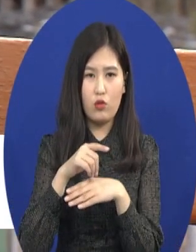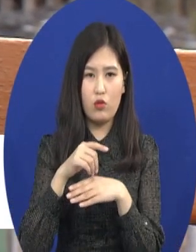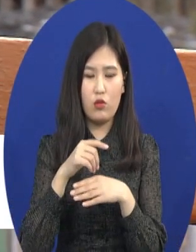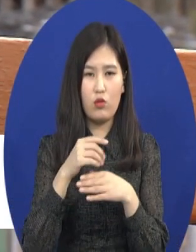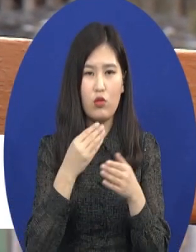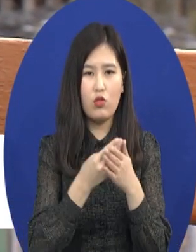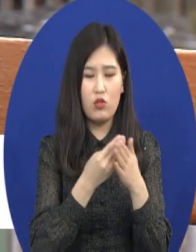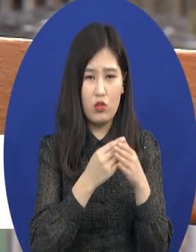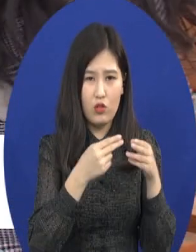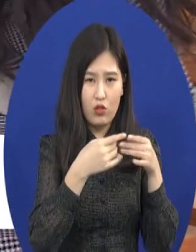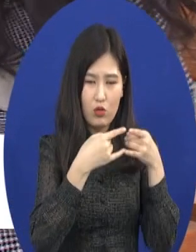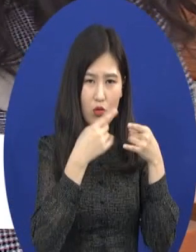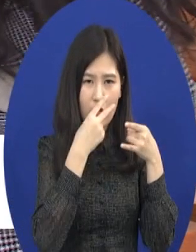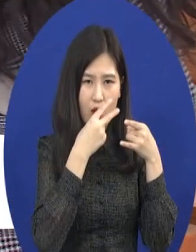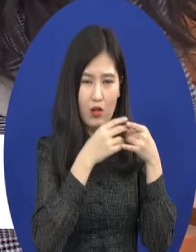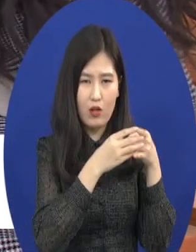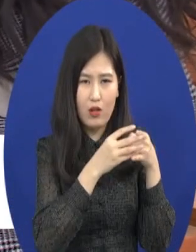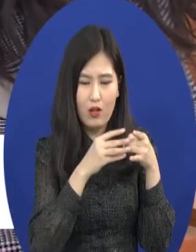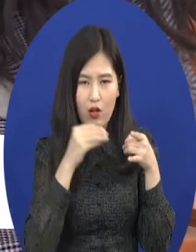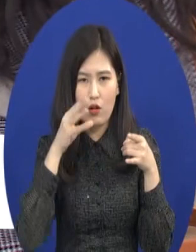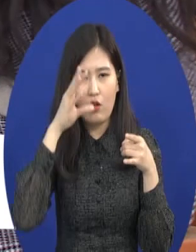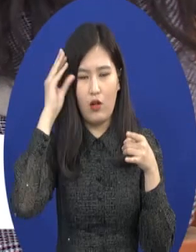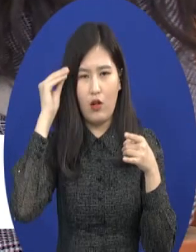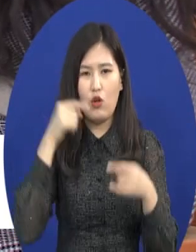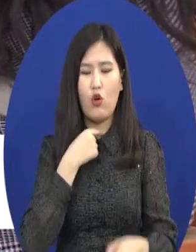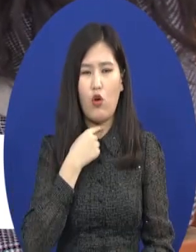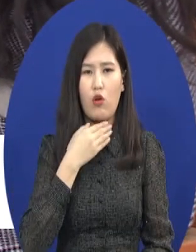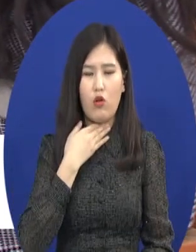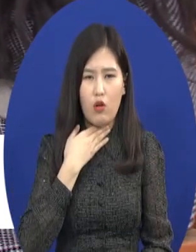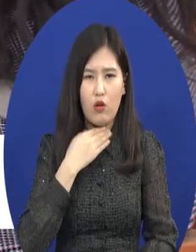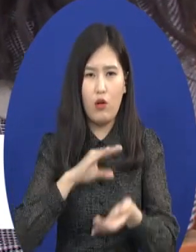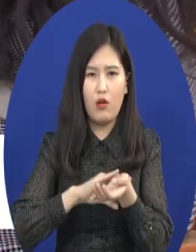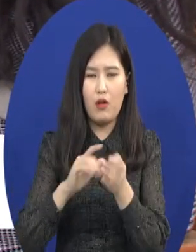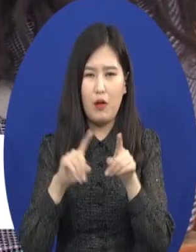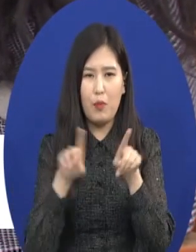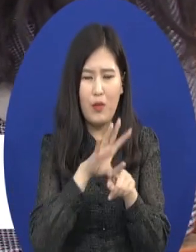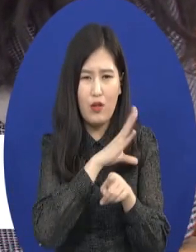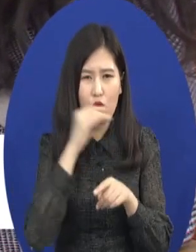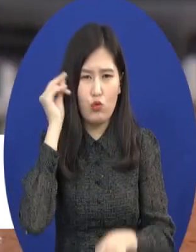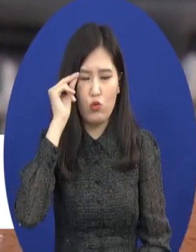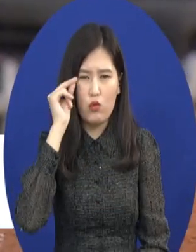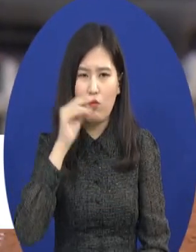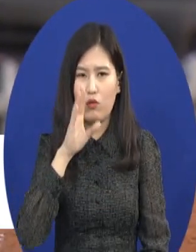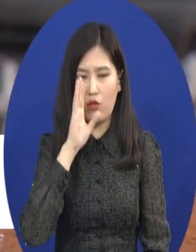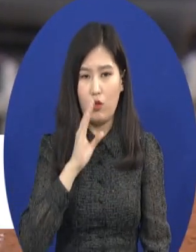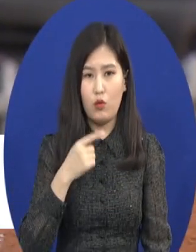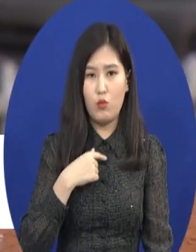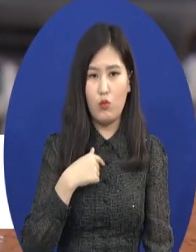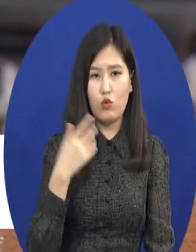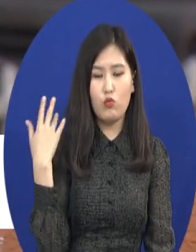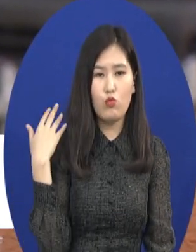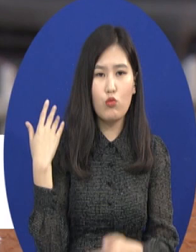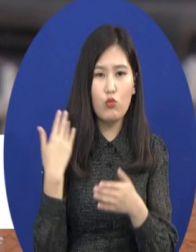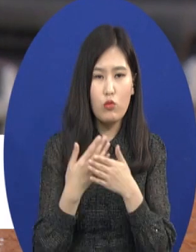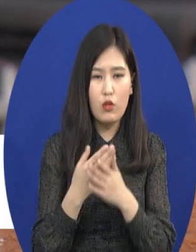бол гарах магадлал бол өндөр байдаг. Би бол одоо юу гэдэг нь сүүлийн үед нэг baby care гэдэг нэг тохиргоогоо тий. Тэрэн дээр болохоор нэг